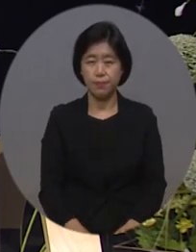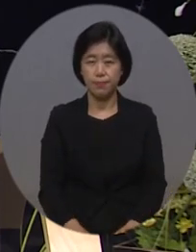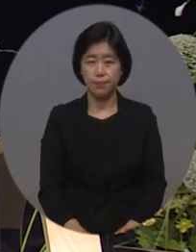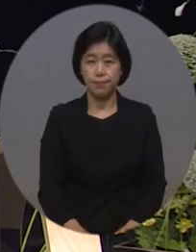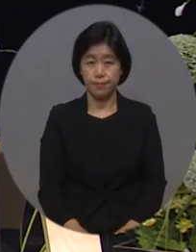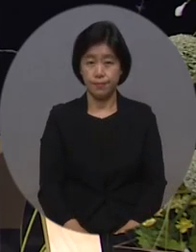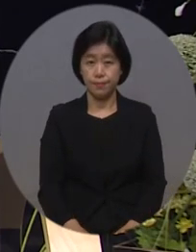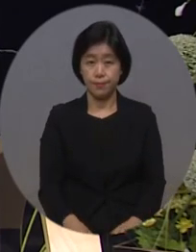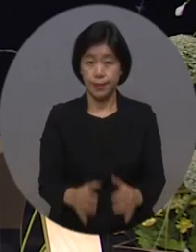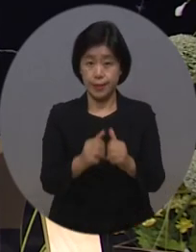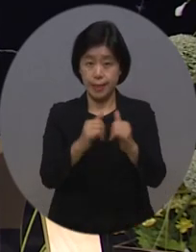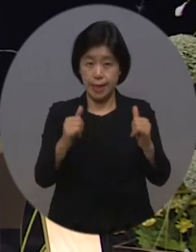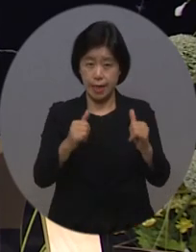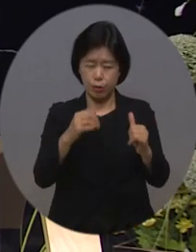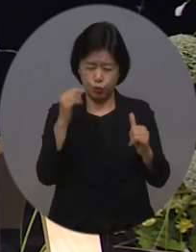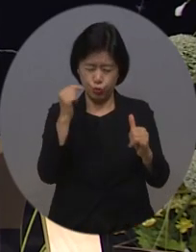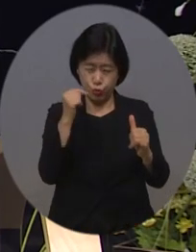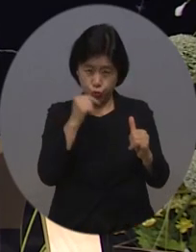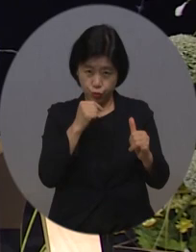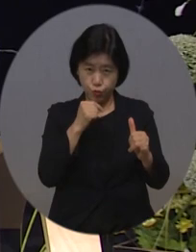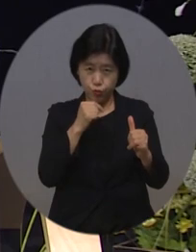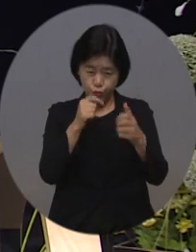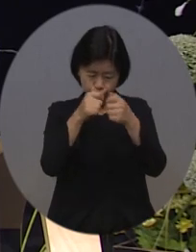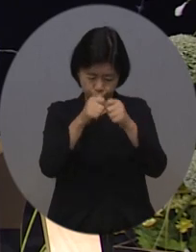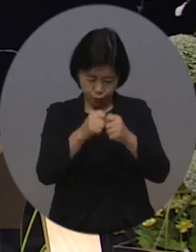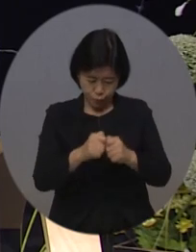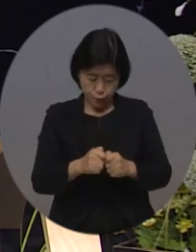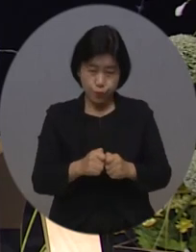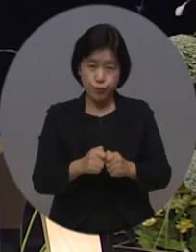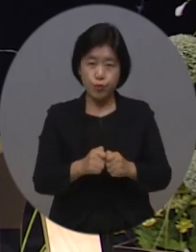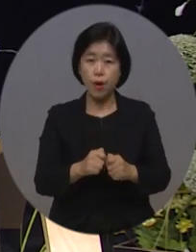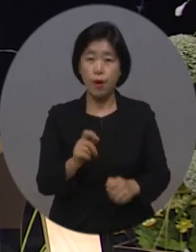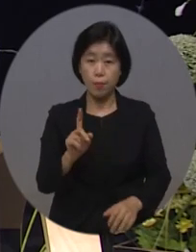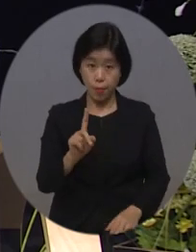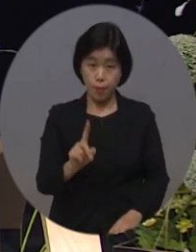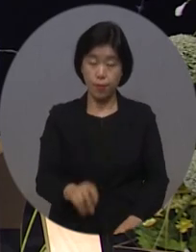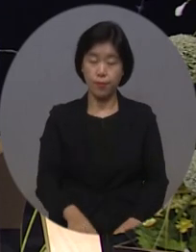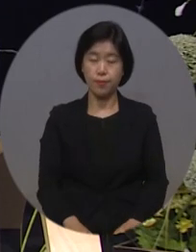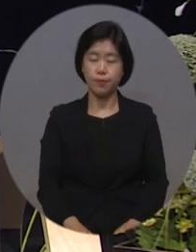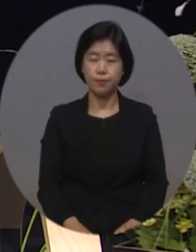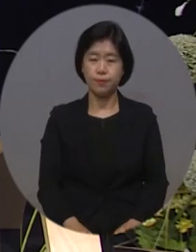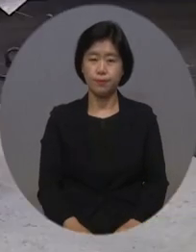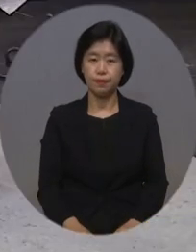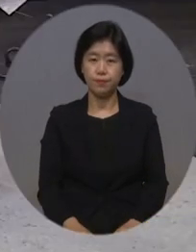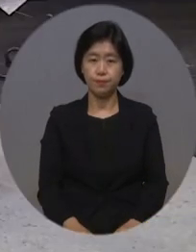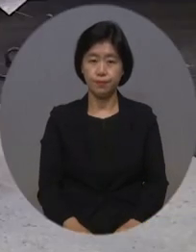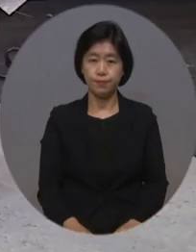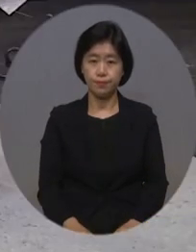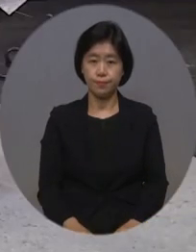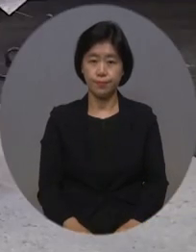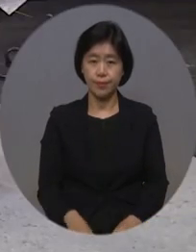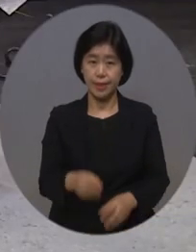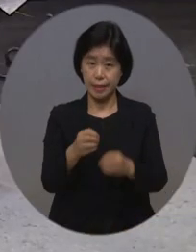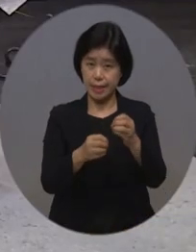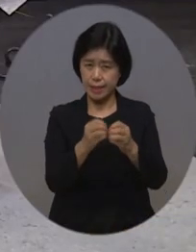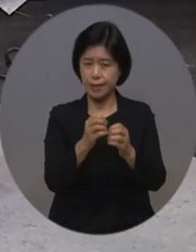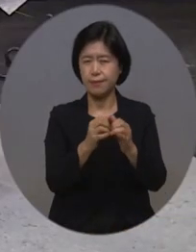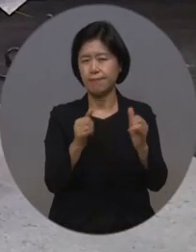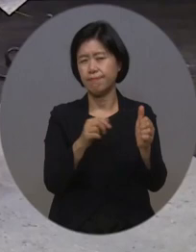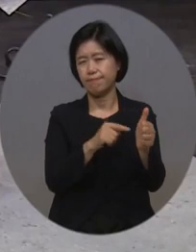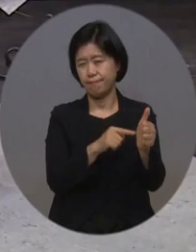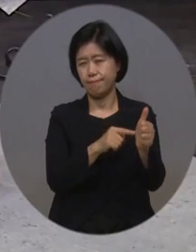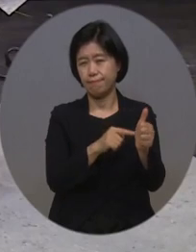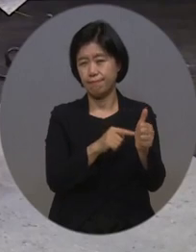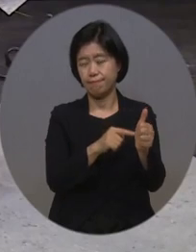인간을 가장 구체적이고 전문적인 개체로 변화하게 한 존재가 무엇이었을까요? 시인이랍시고 그